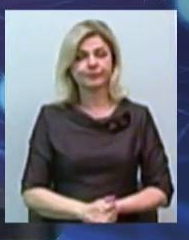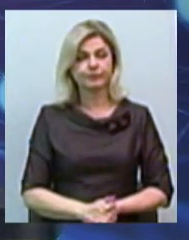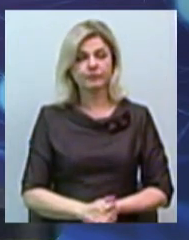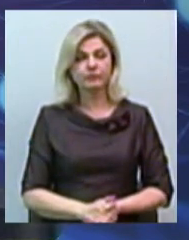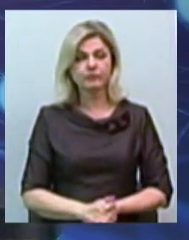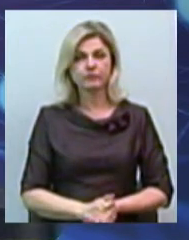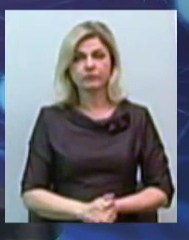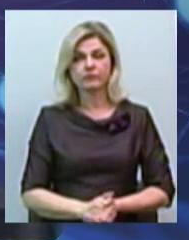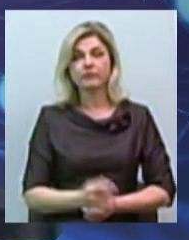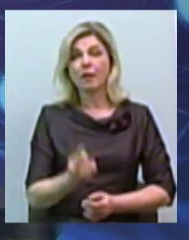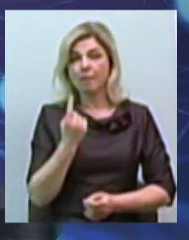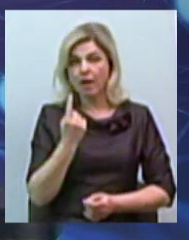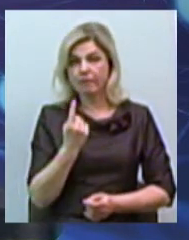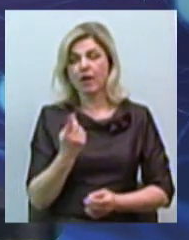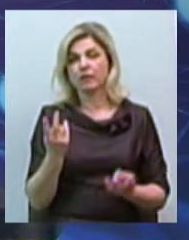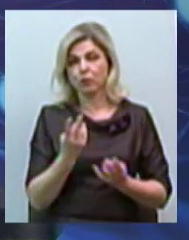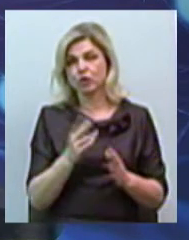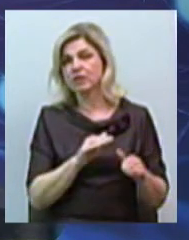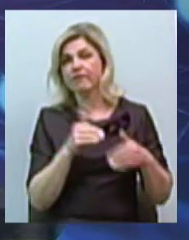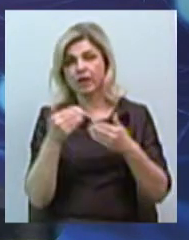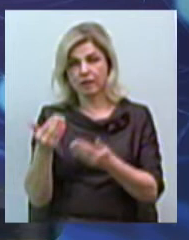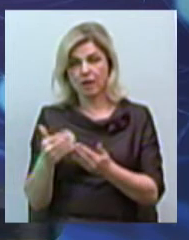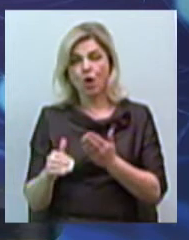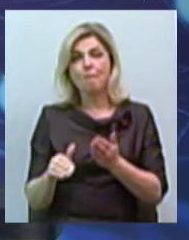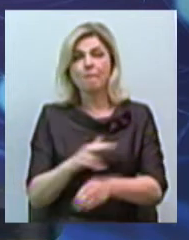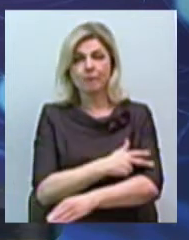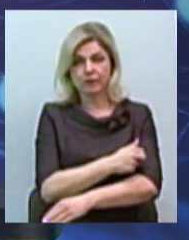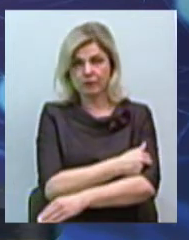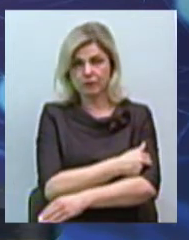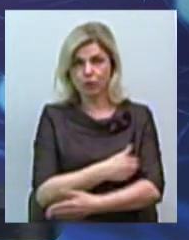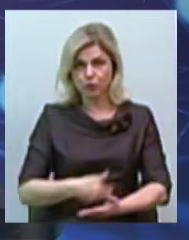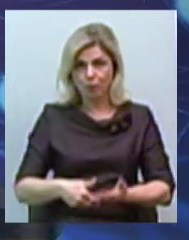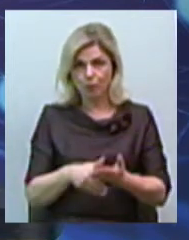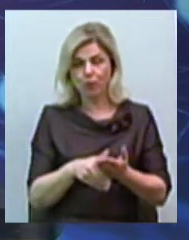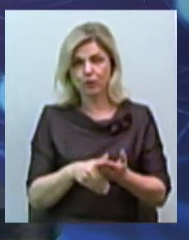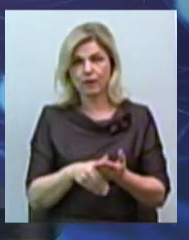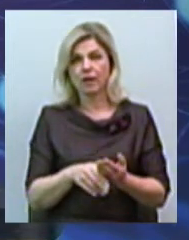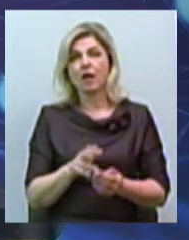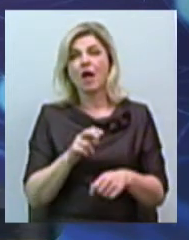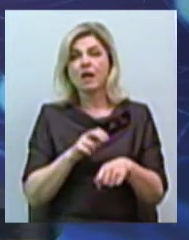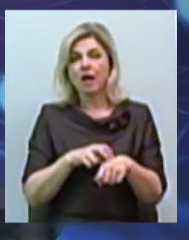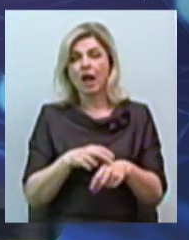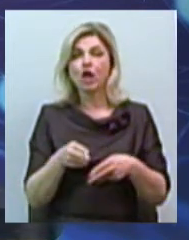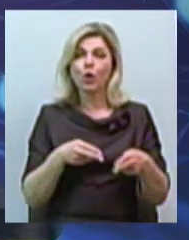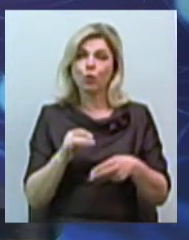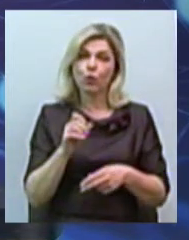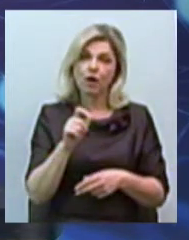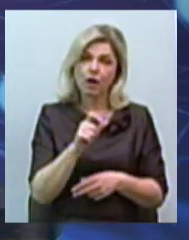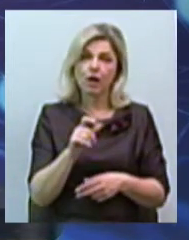Перш за все, зверніться, будь ласка, за медичною допомогою до лікаря-хірурга або